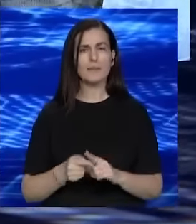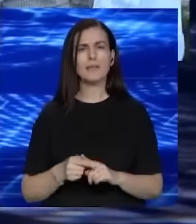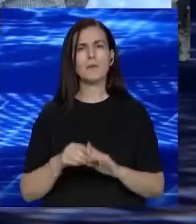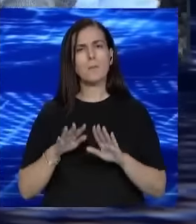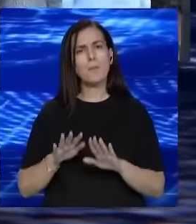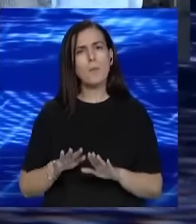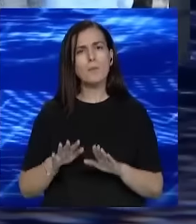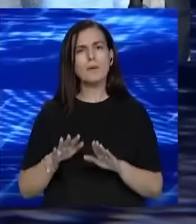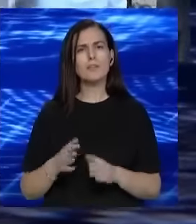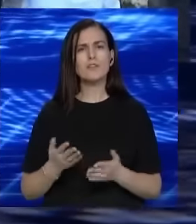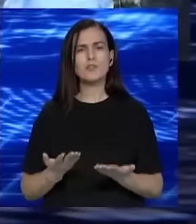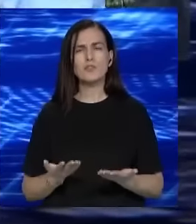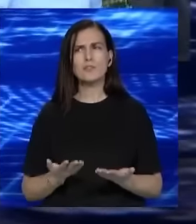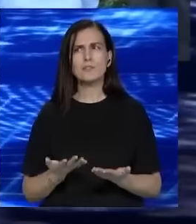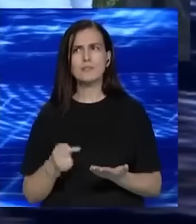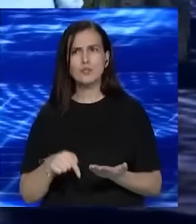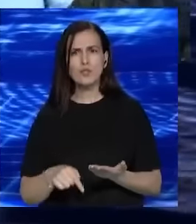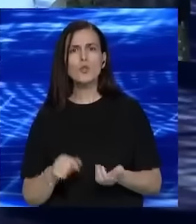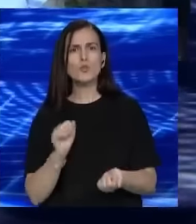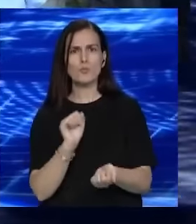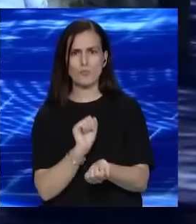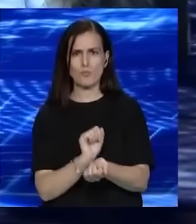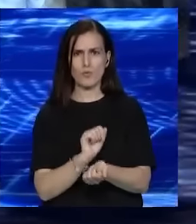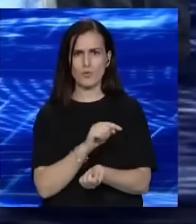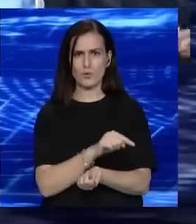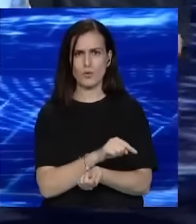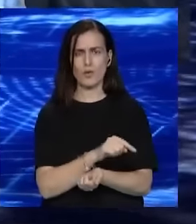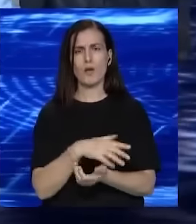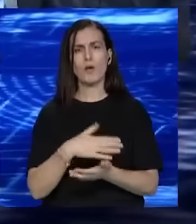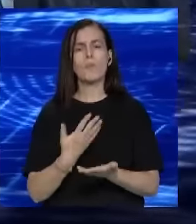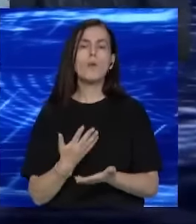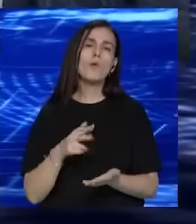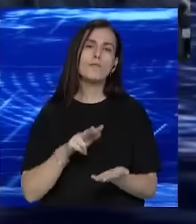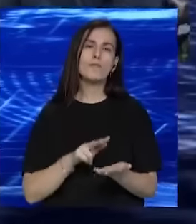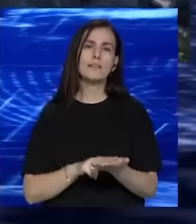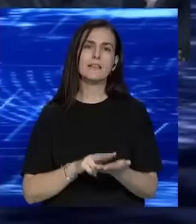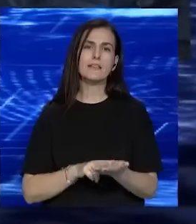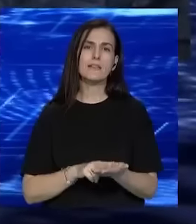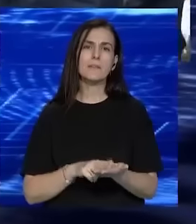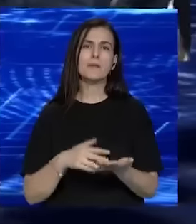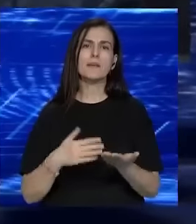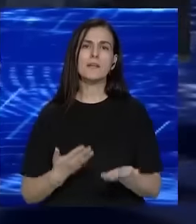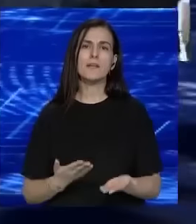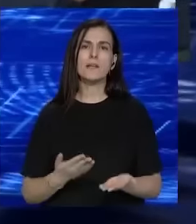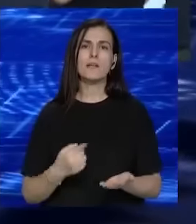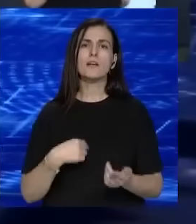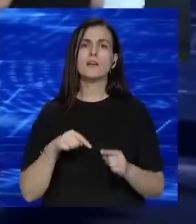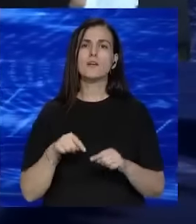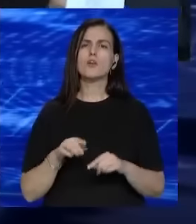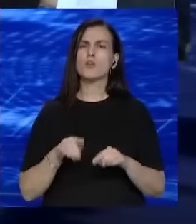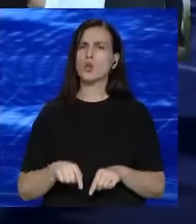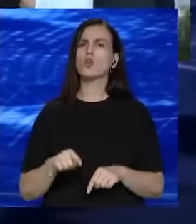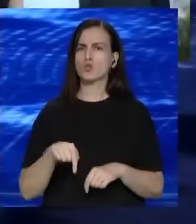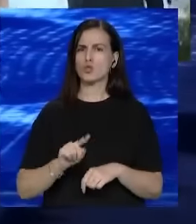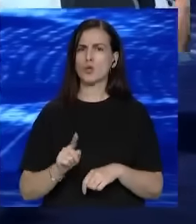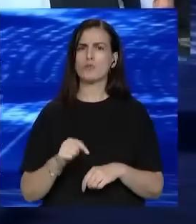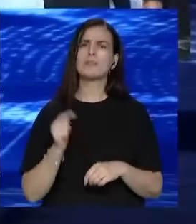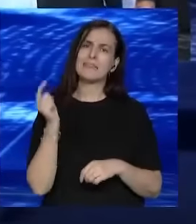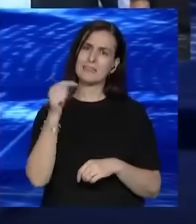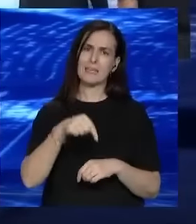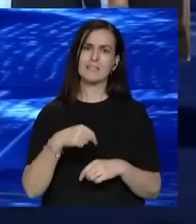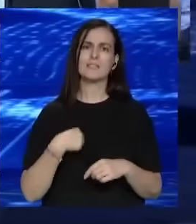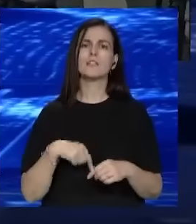prit për të zhvilluar ditën e sot me drini, vendimi i formës së prerë i caktuar nga gjykata e apelit do